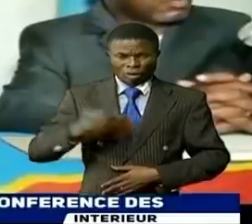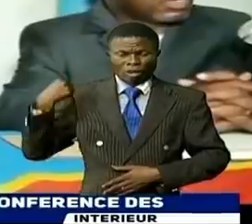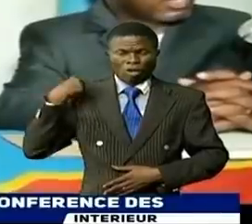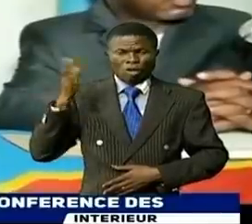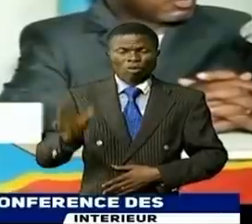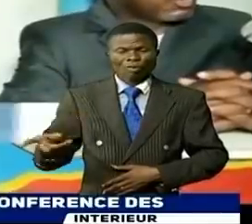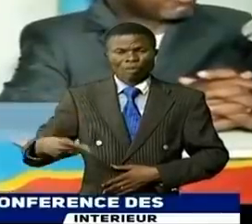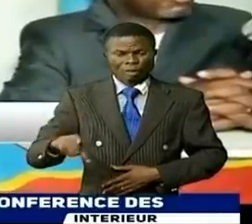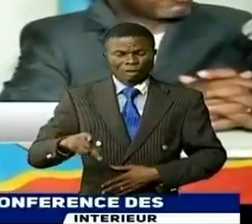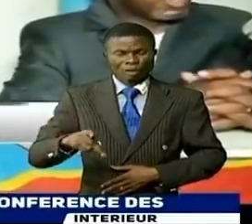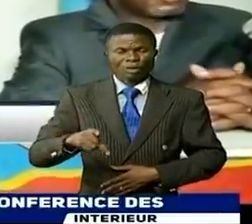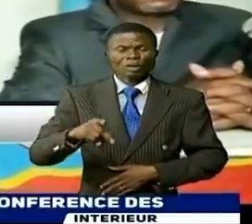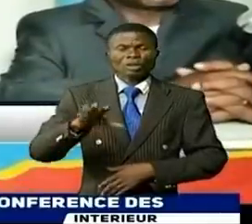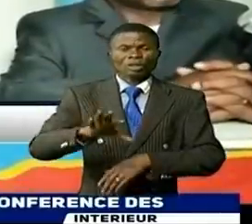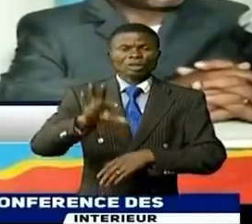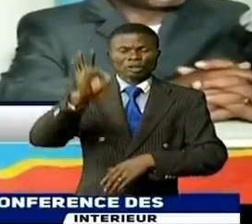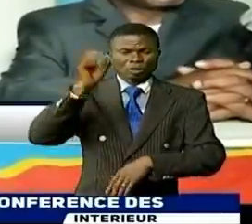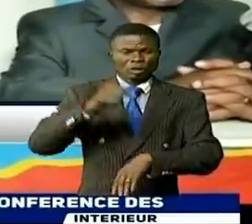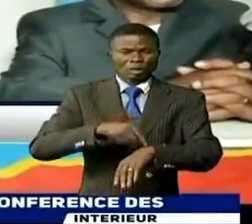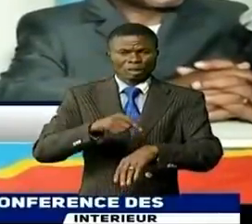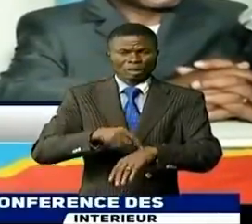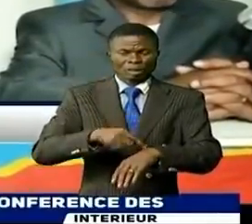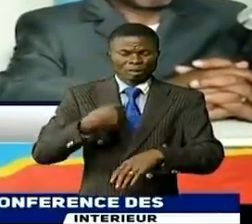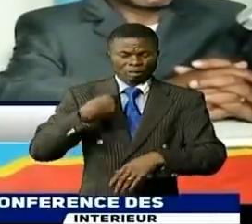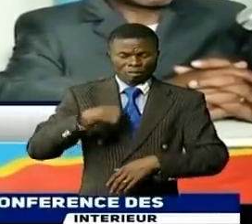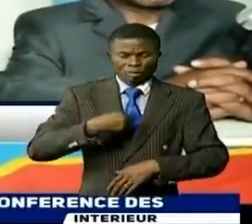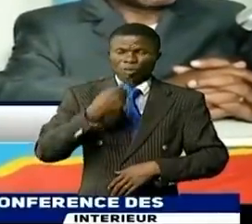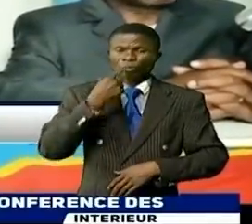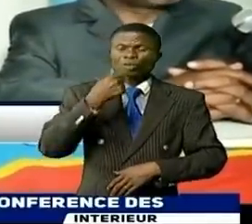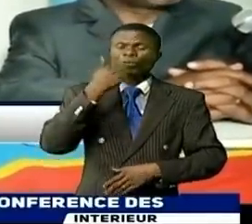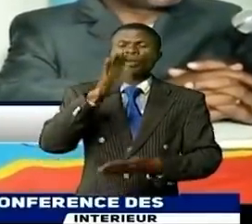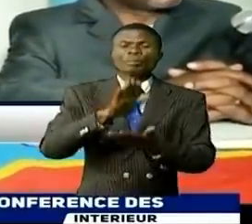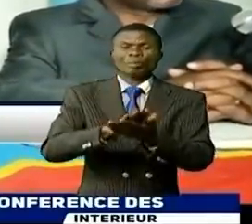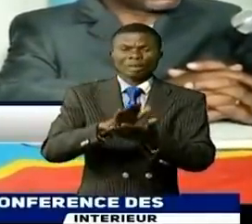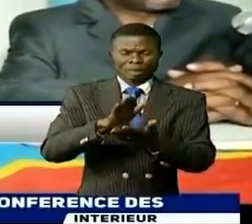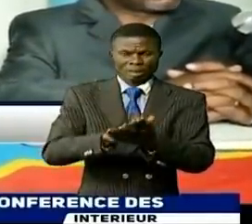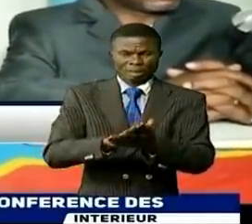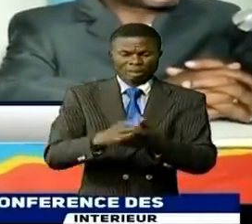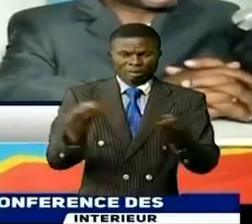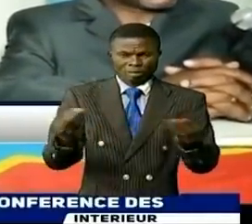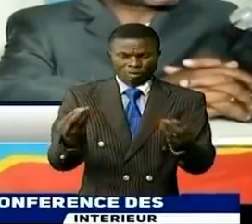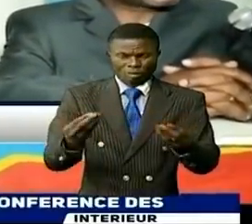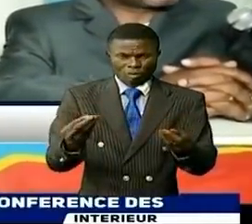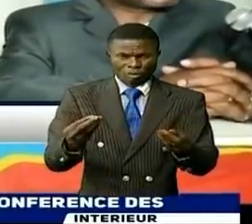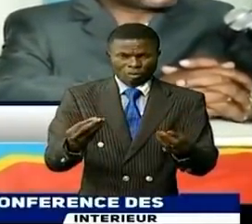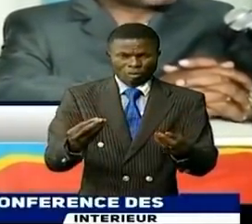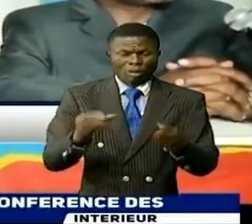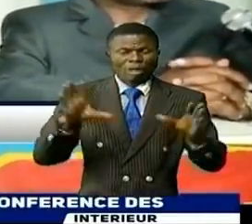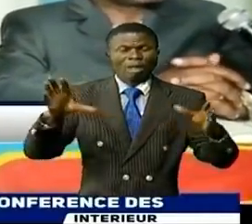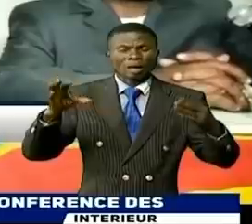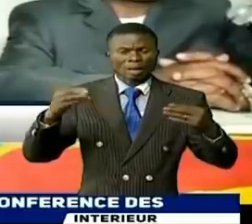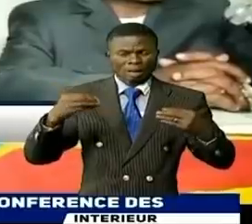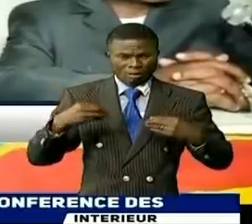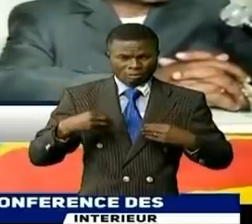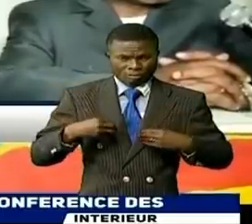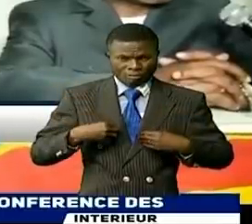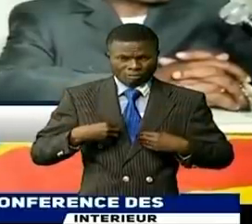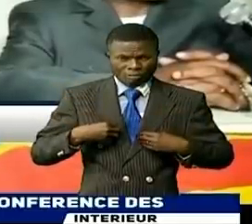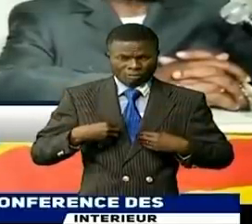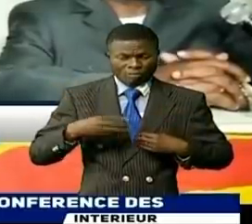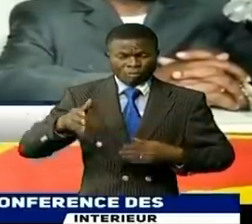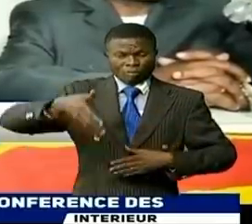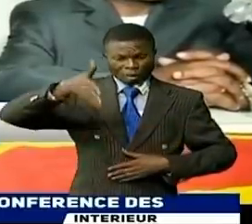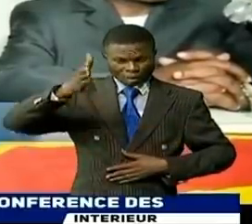c'est l'occasion pour moi de vous dire sincèrement merci pour avoir accepté ces